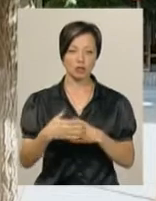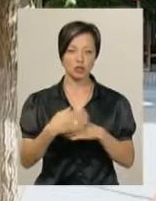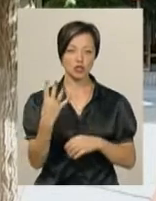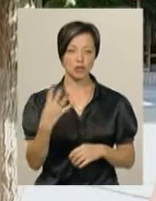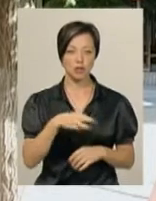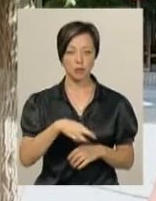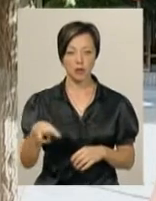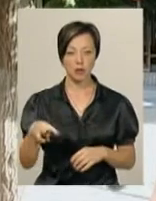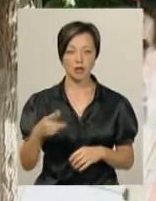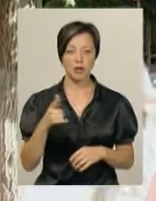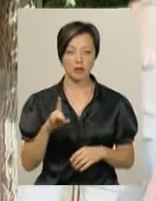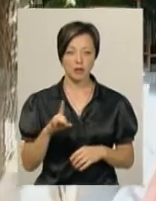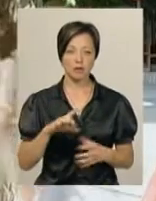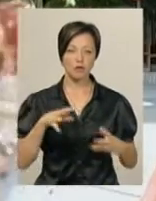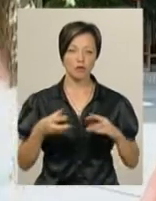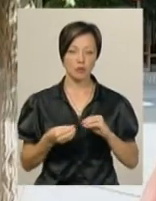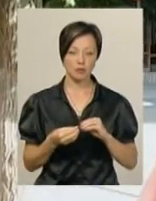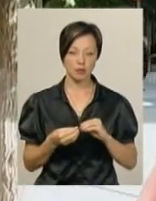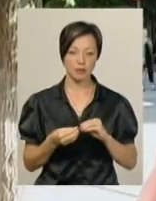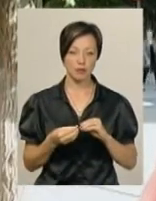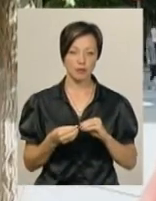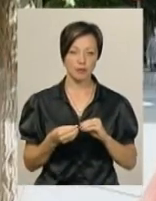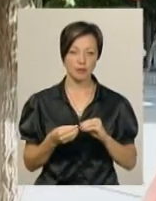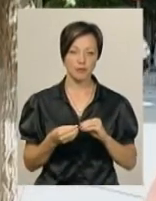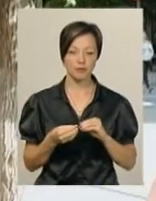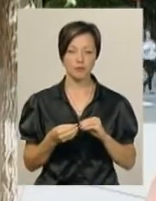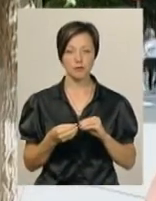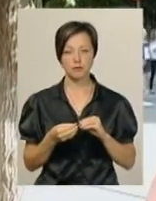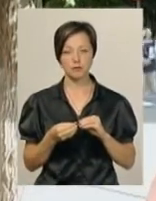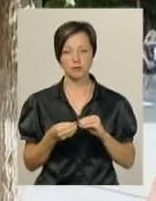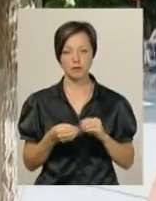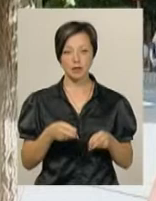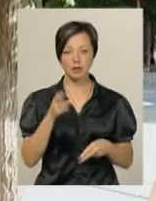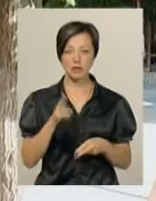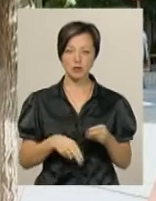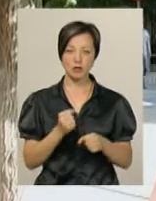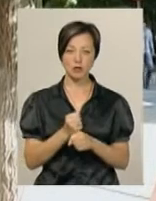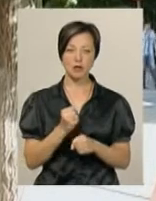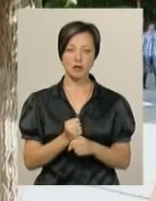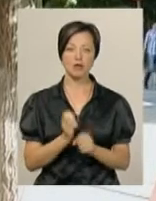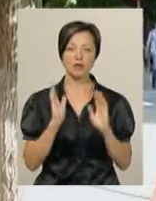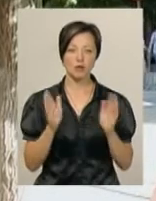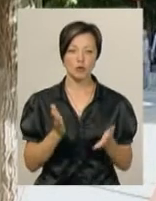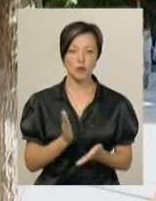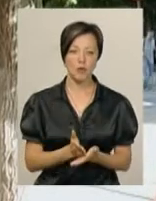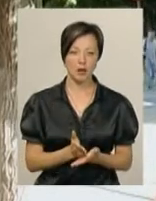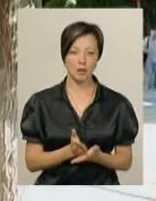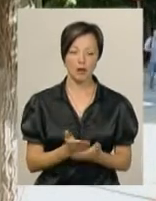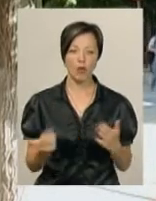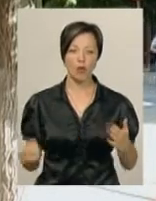мільйонів гривень. В результаті закінчення робіт матимемо